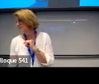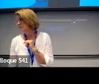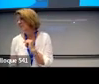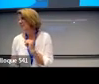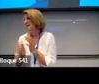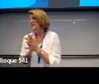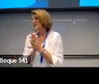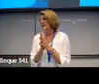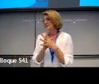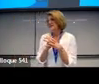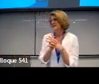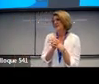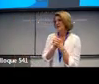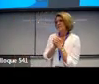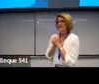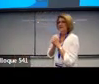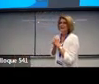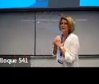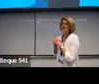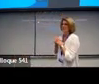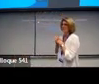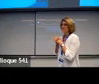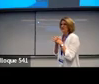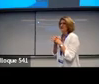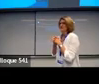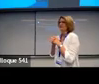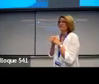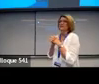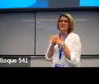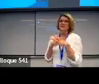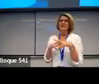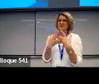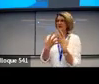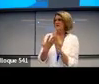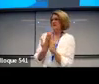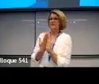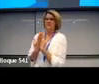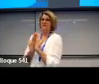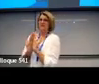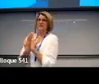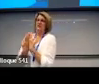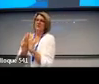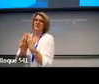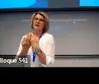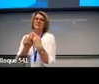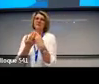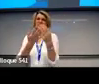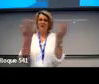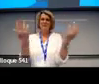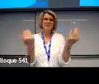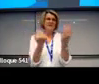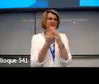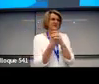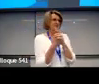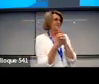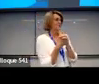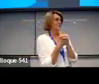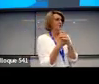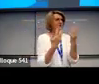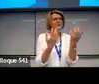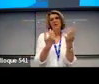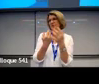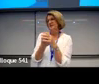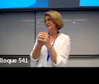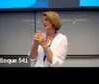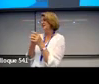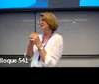empiriques. Parmi ces articles empiriques, la plupart sont des récits d'expériences d'enseignement. Donc, un petit peu comme vous avez présenté